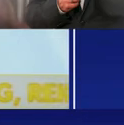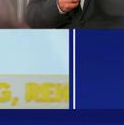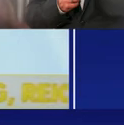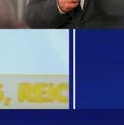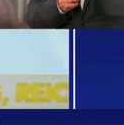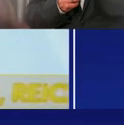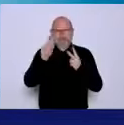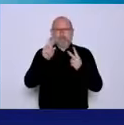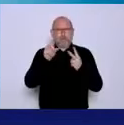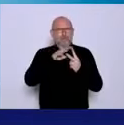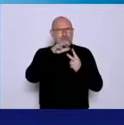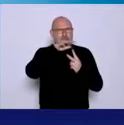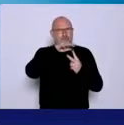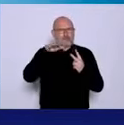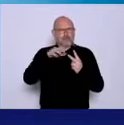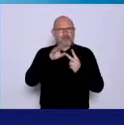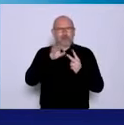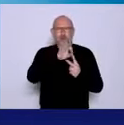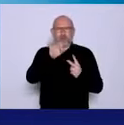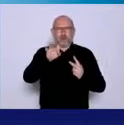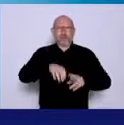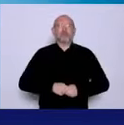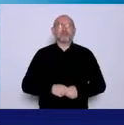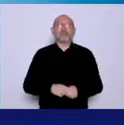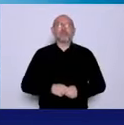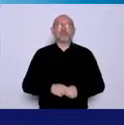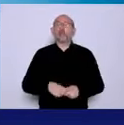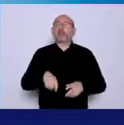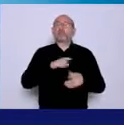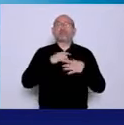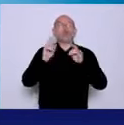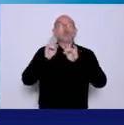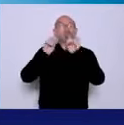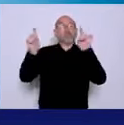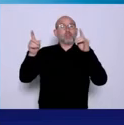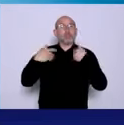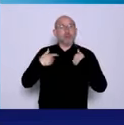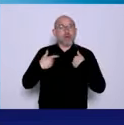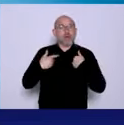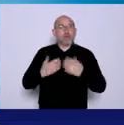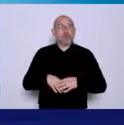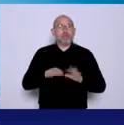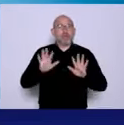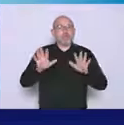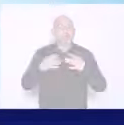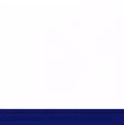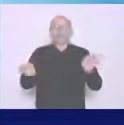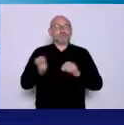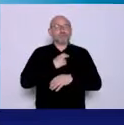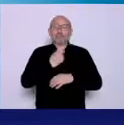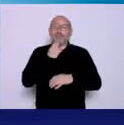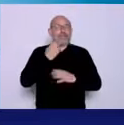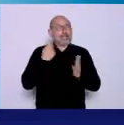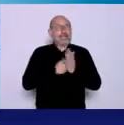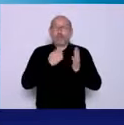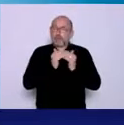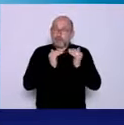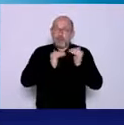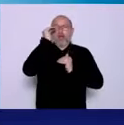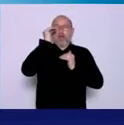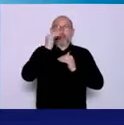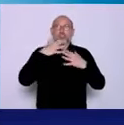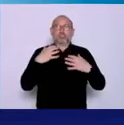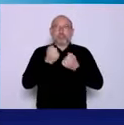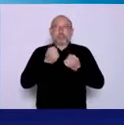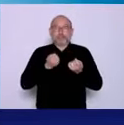schauen Sie ich bin Unternehmer und bitte erschrecken sie jetzt nicht ich habe eine Bäckerei Nordlichter kam jemand